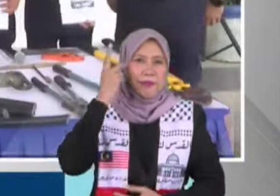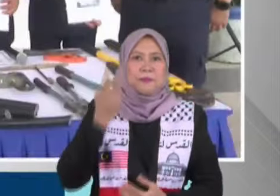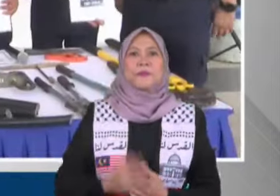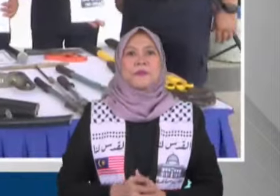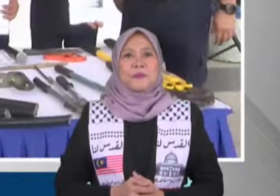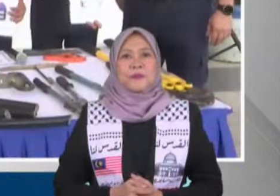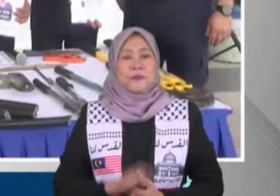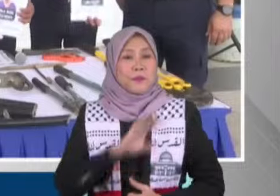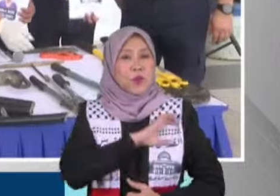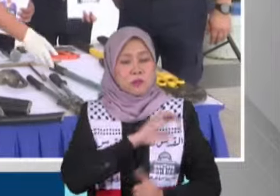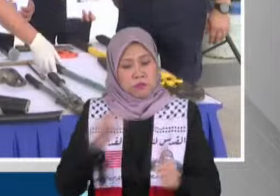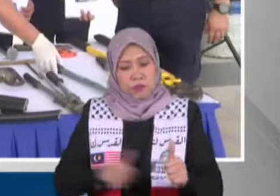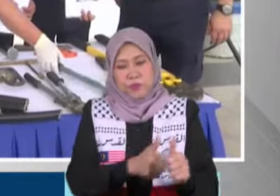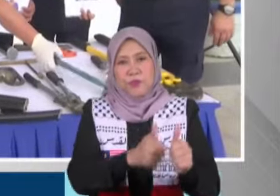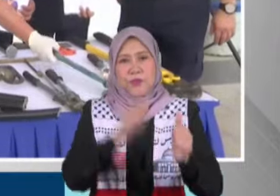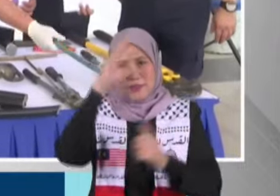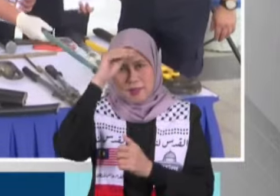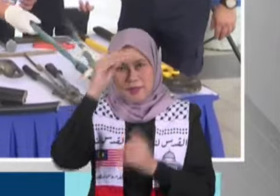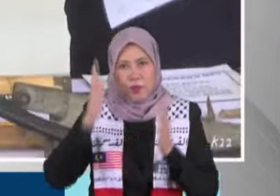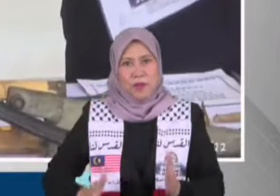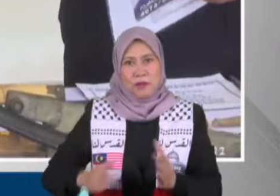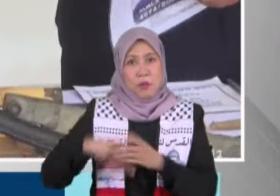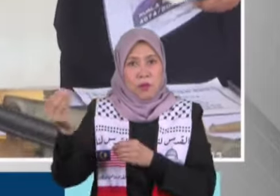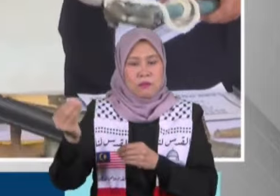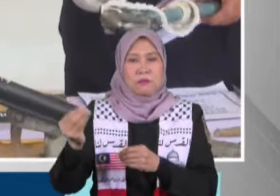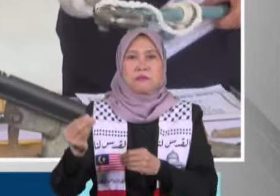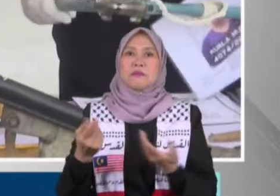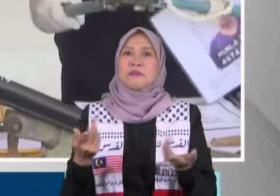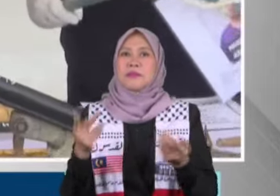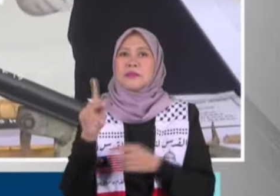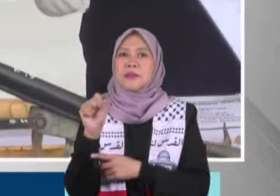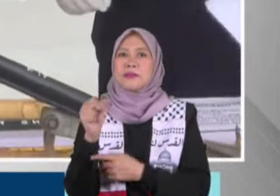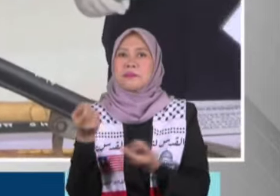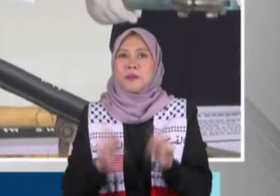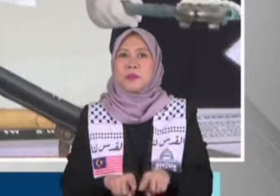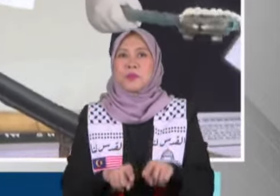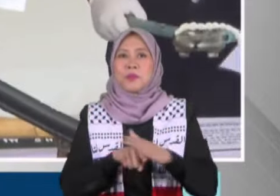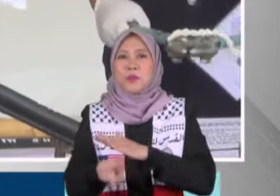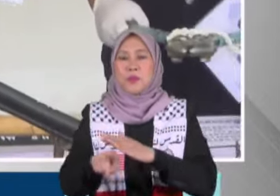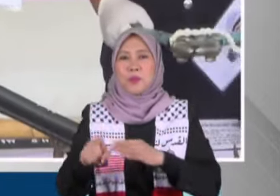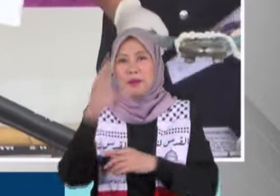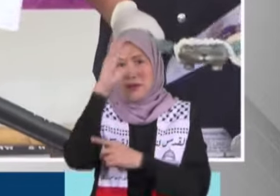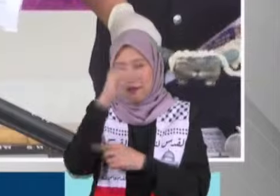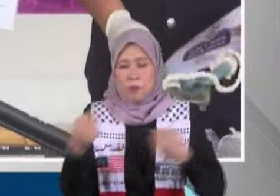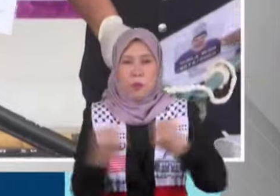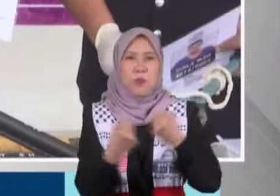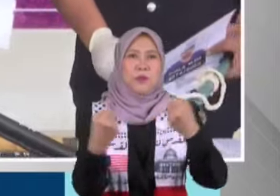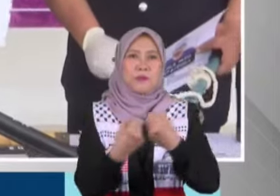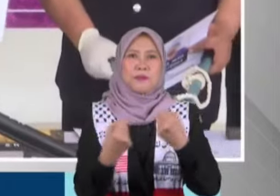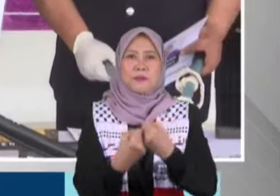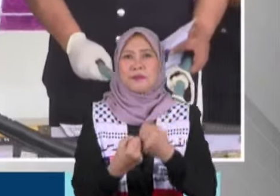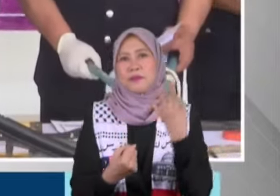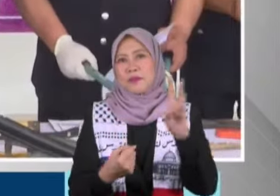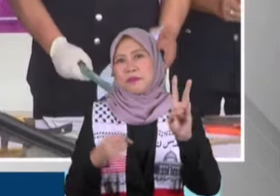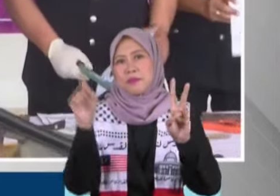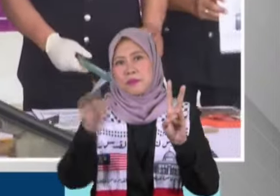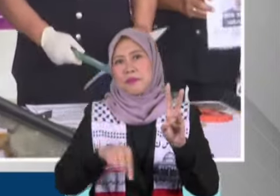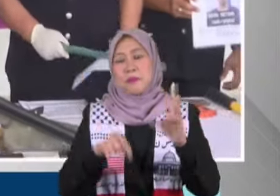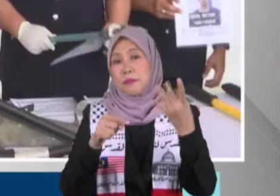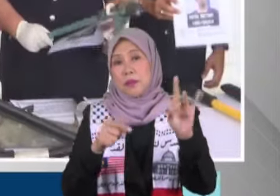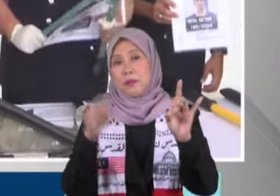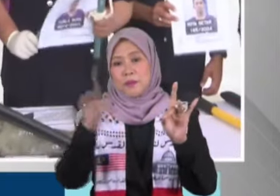Polis sedang memburu seorang lelaki warga asing disyaki terlibat pembunuhan seorang lelaki dalam pergaduhan di Kuala Krau 18 Ogos lalu. Ketua